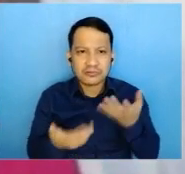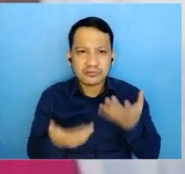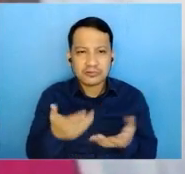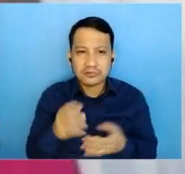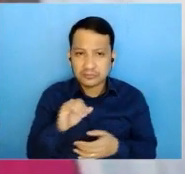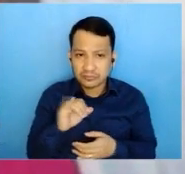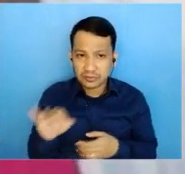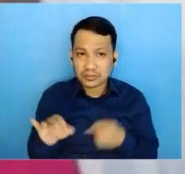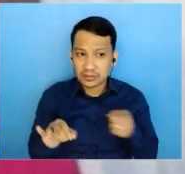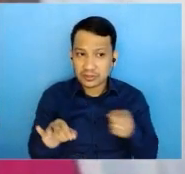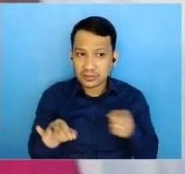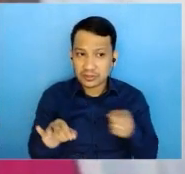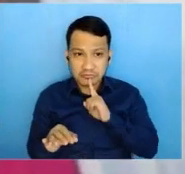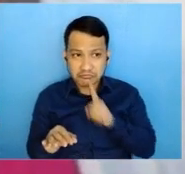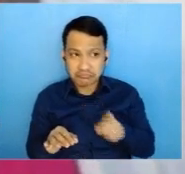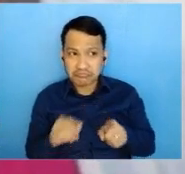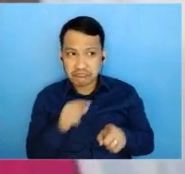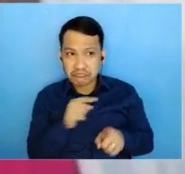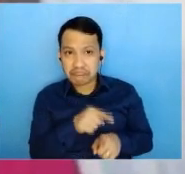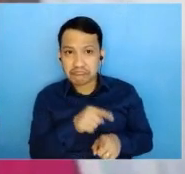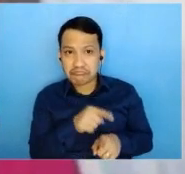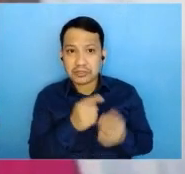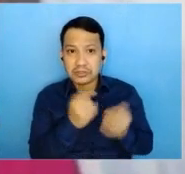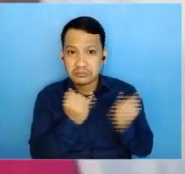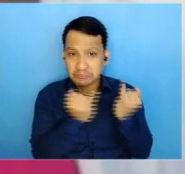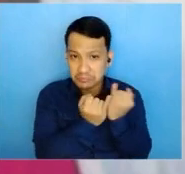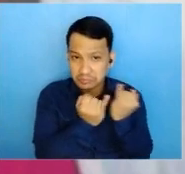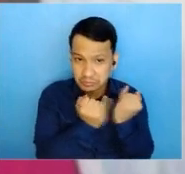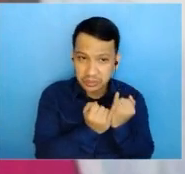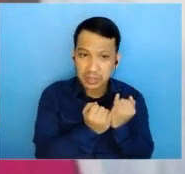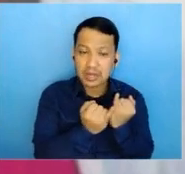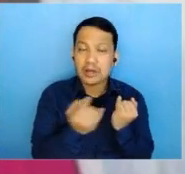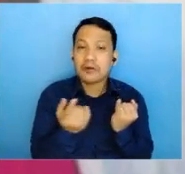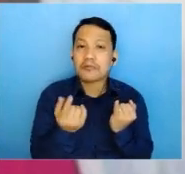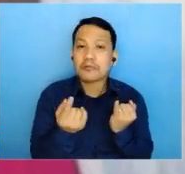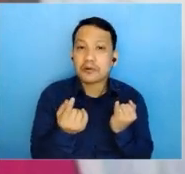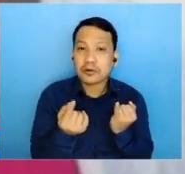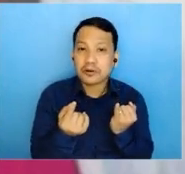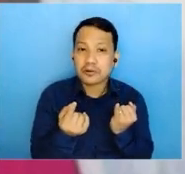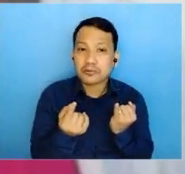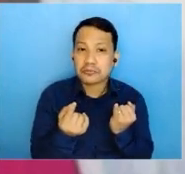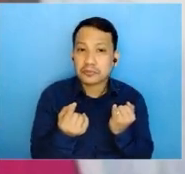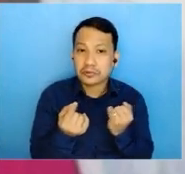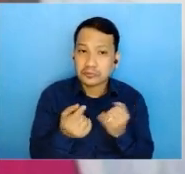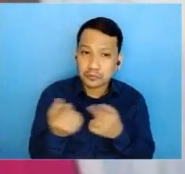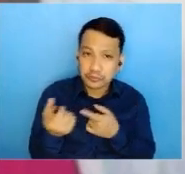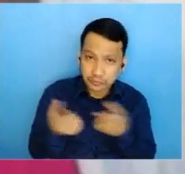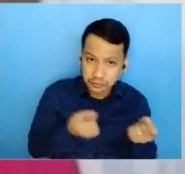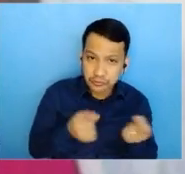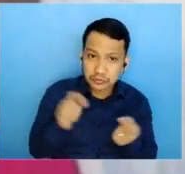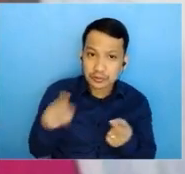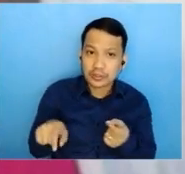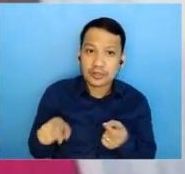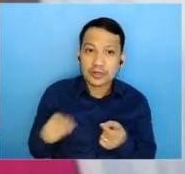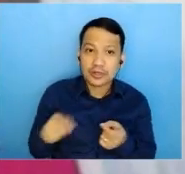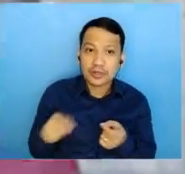bang itong PhilHealth ay yun, gagawin kung ano man kung sinabi